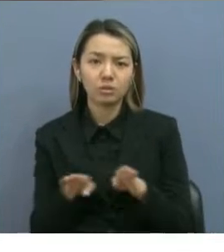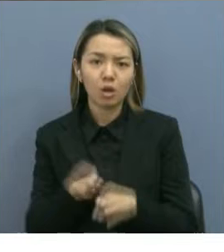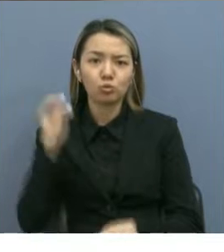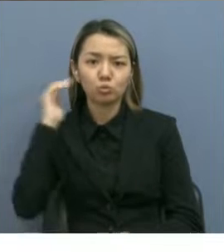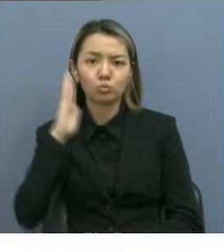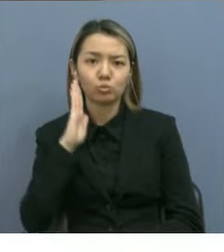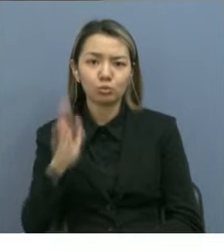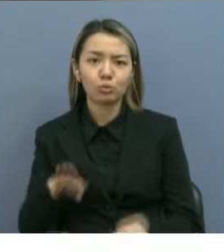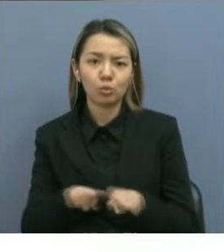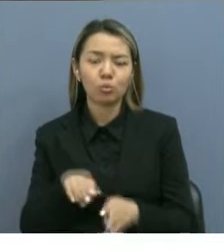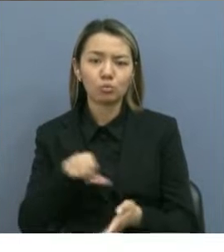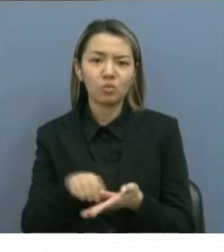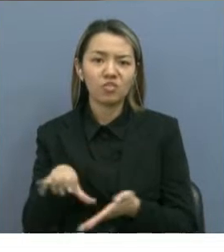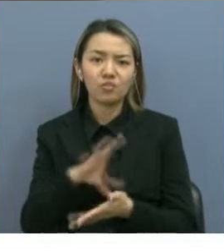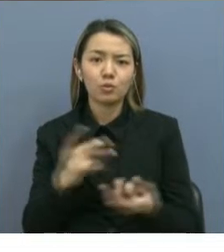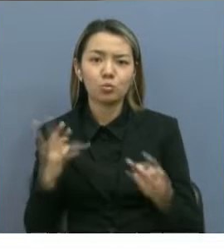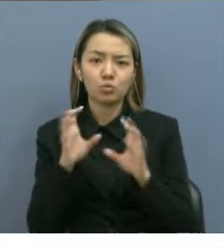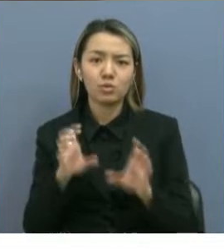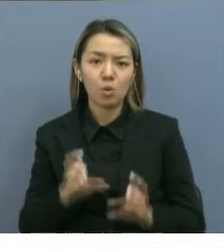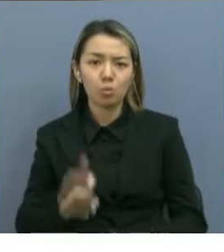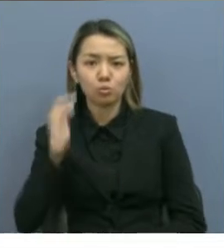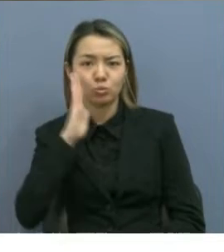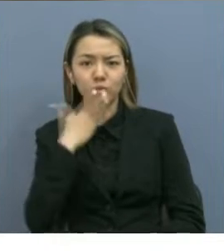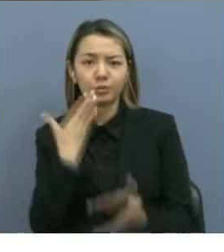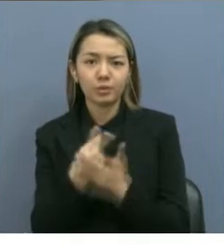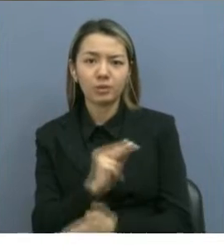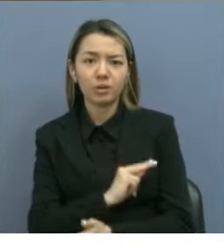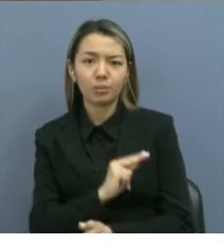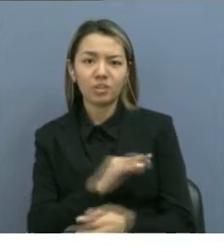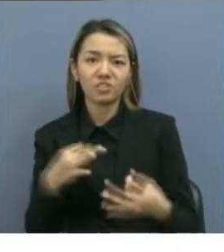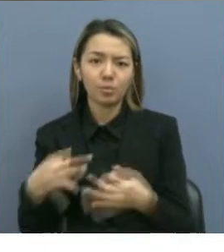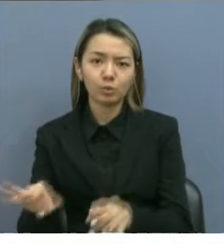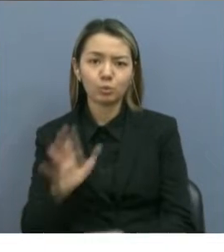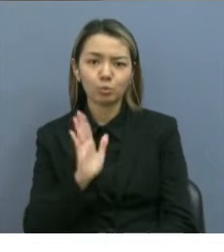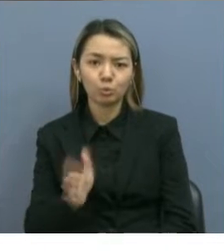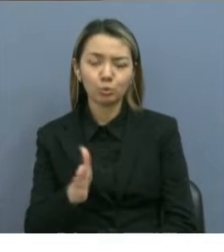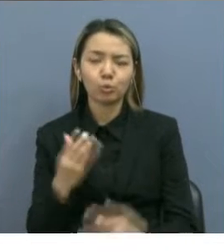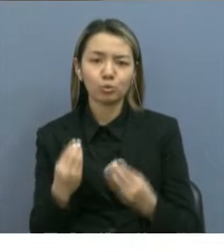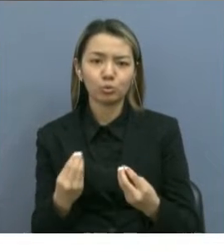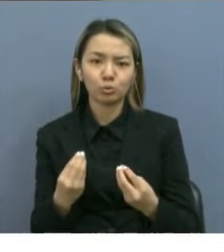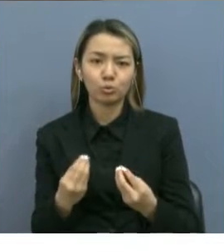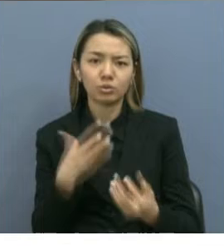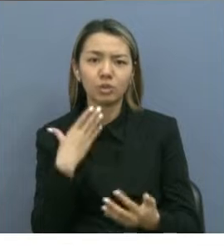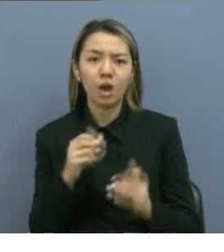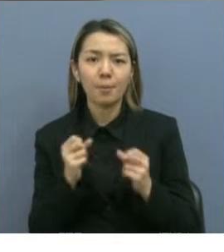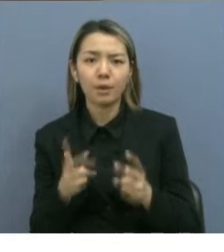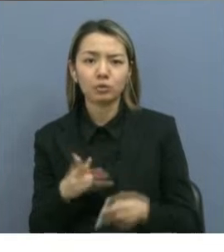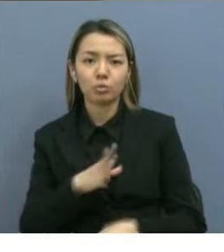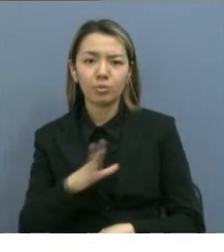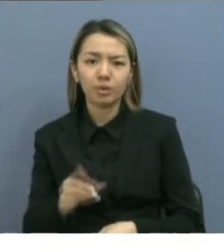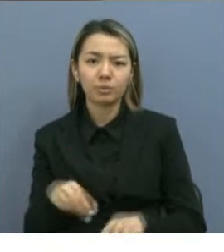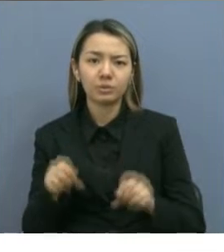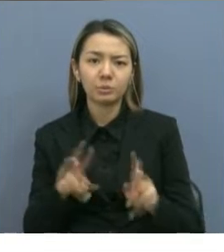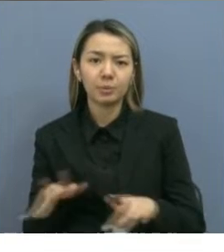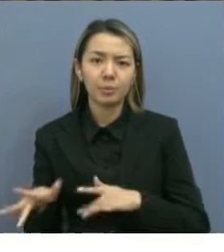және осыған қатысты тиісті заңдарға бағына отырып өз қызметкерлерін босатады. Жаңағындай қауіп-қатердің алдын алуға